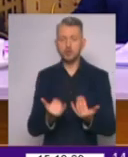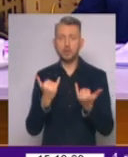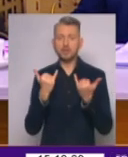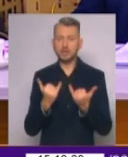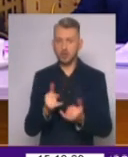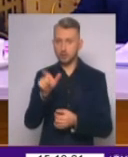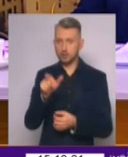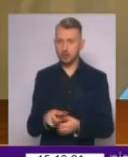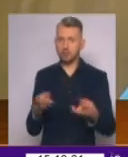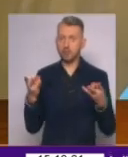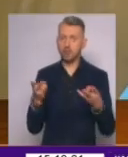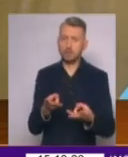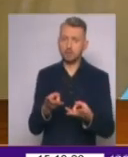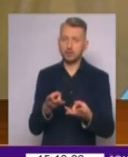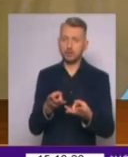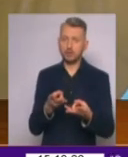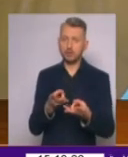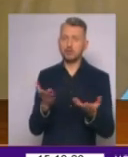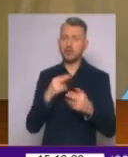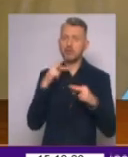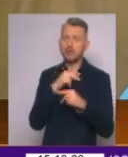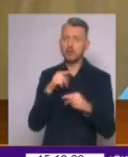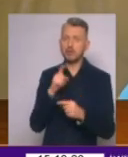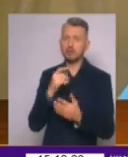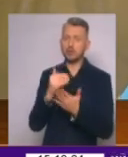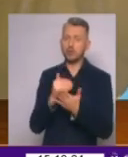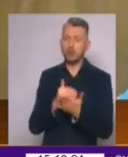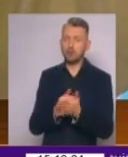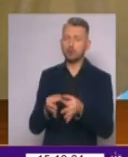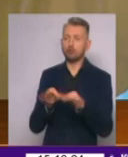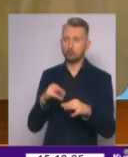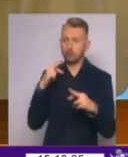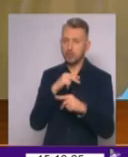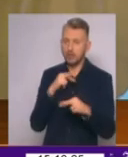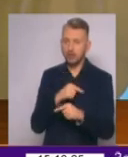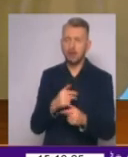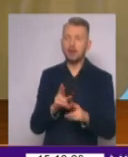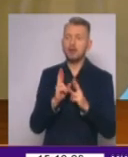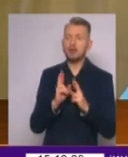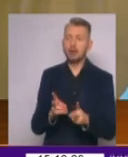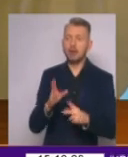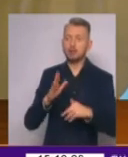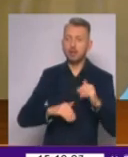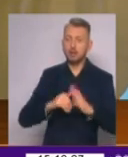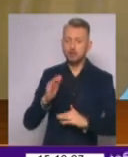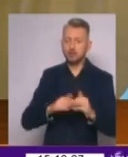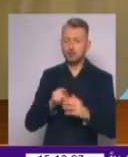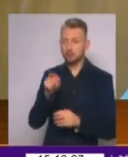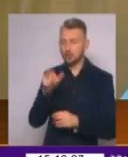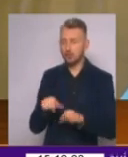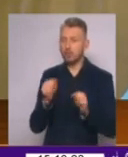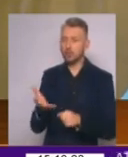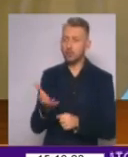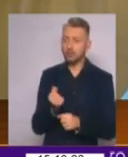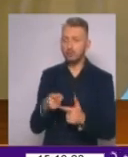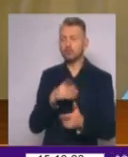дійсно людині потрібні ті чи інші ліки, саме з програми «Доступні ліки», яким чином практично вона може їх отримати і